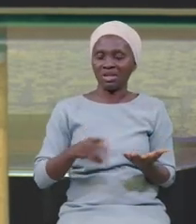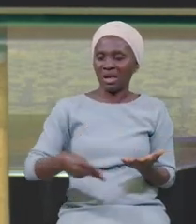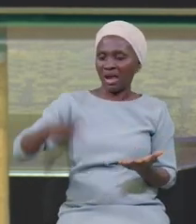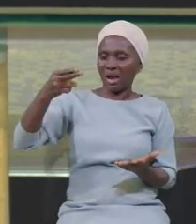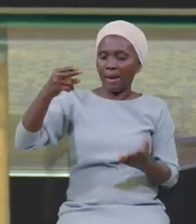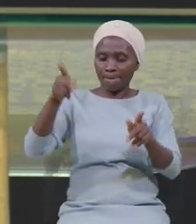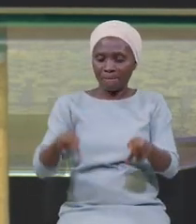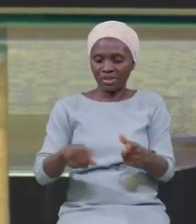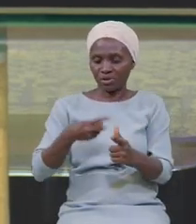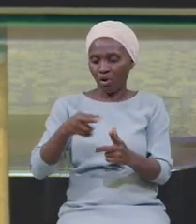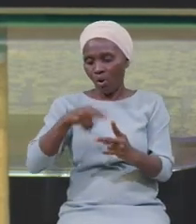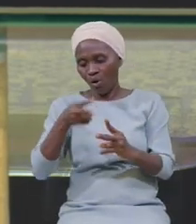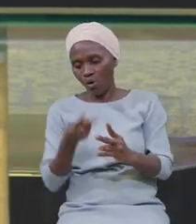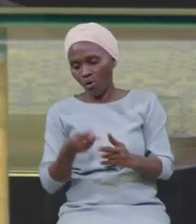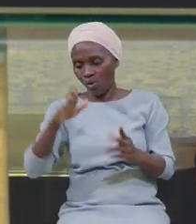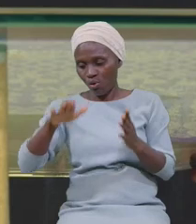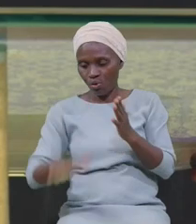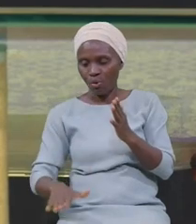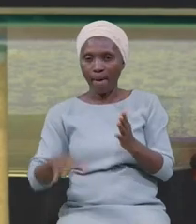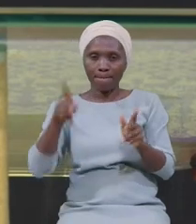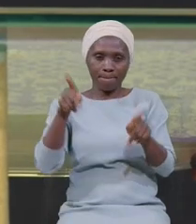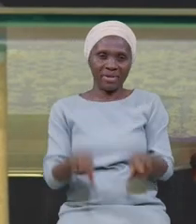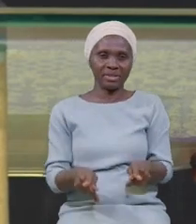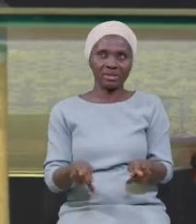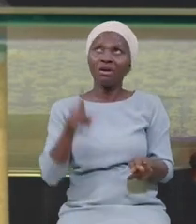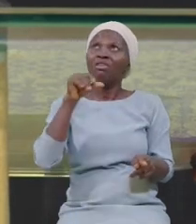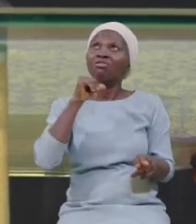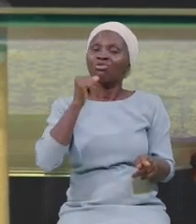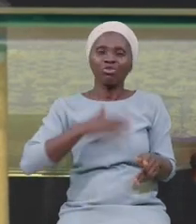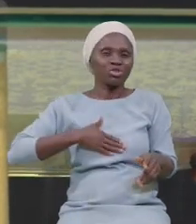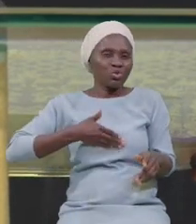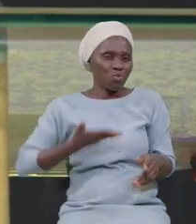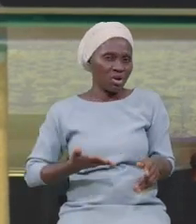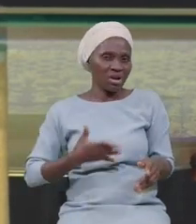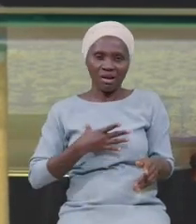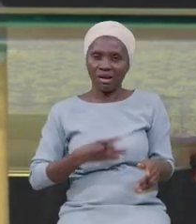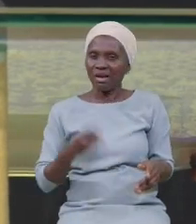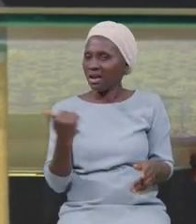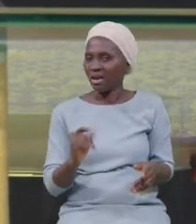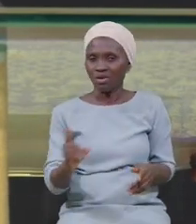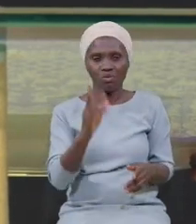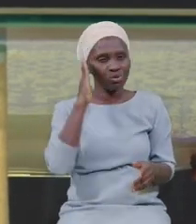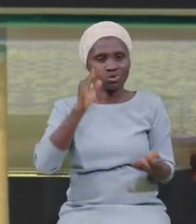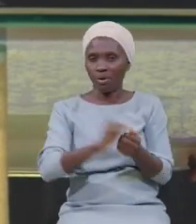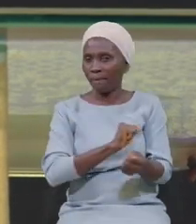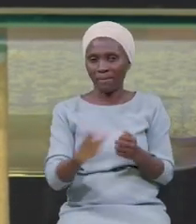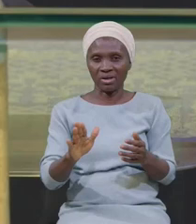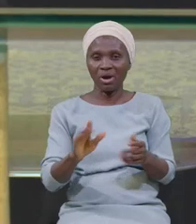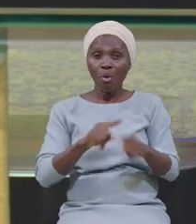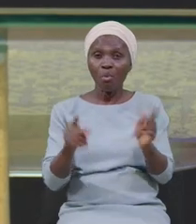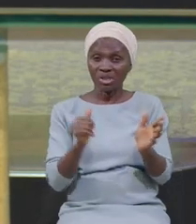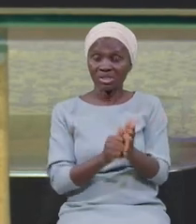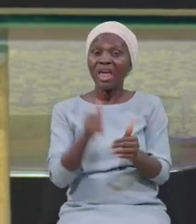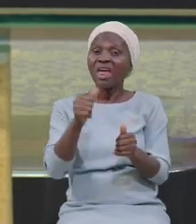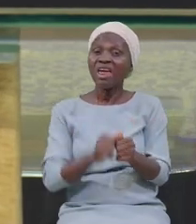un citoyen, ne voulant pas qu'aucun périsse, mais voulant qu'aucun de personnes, tous arrivent à